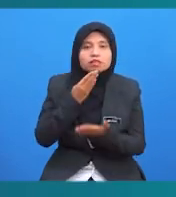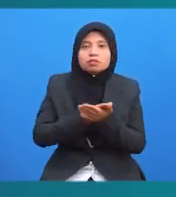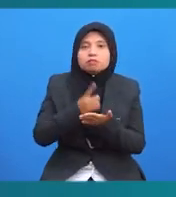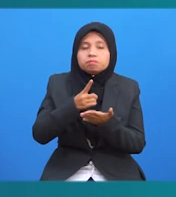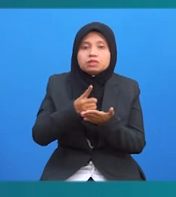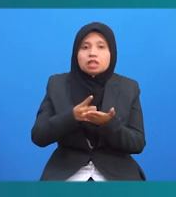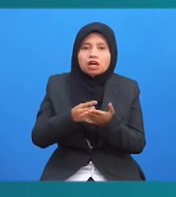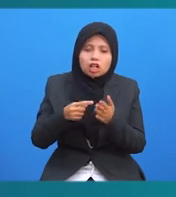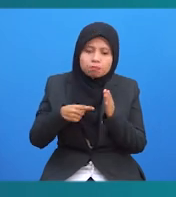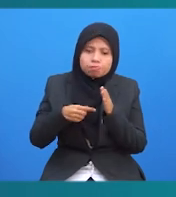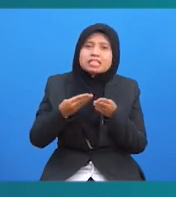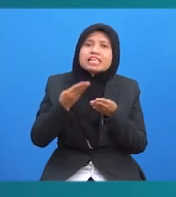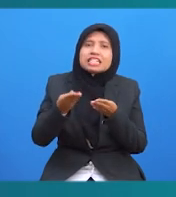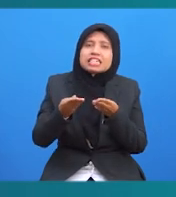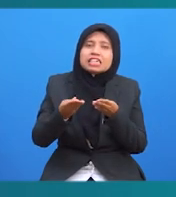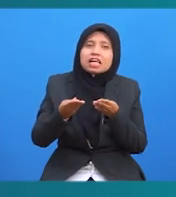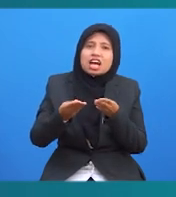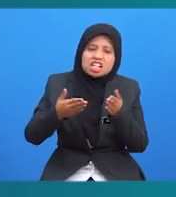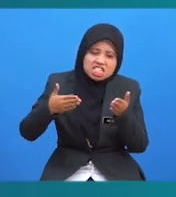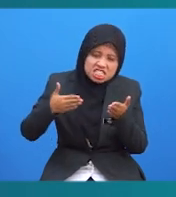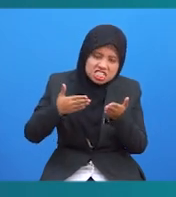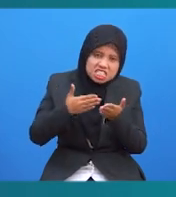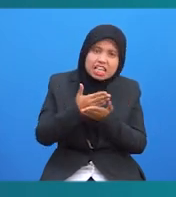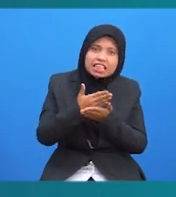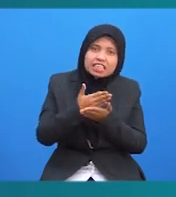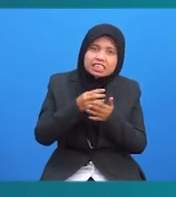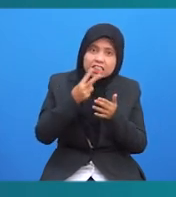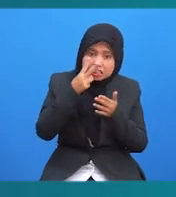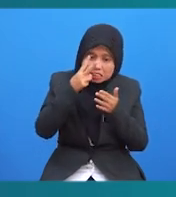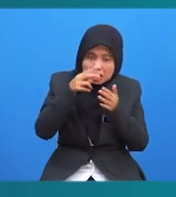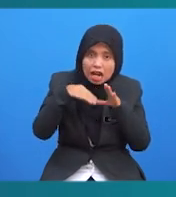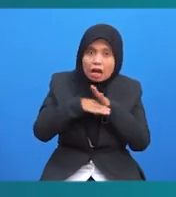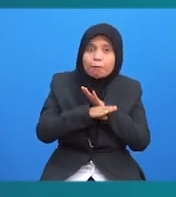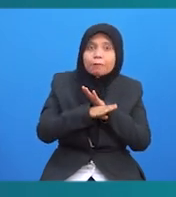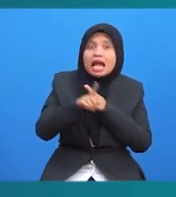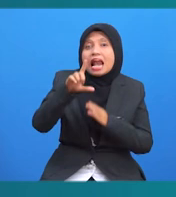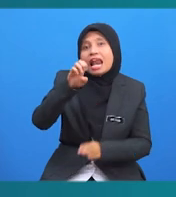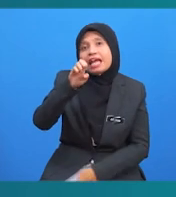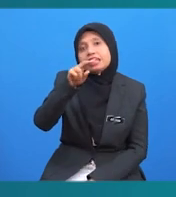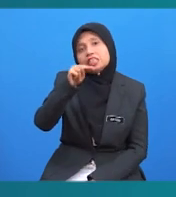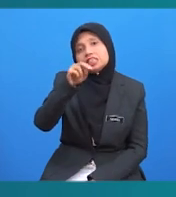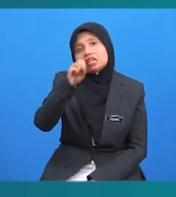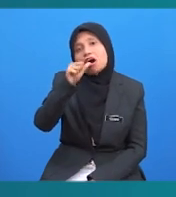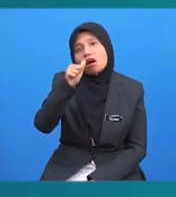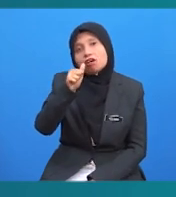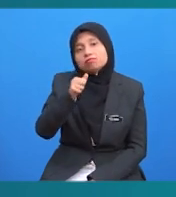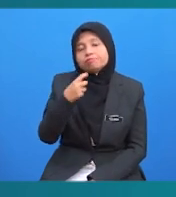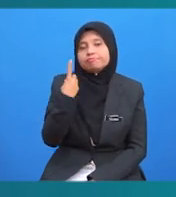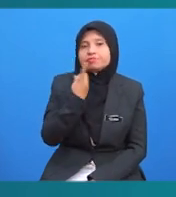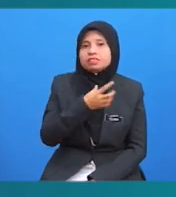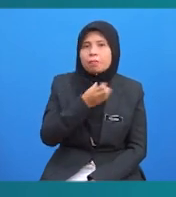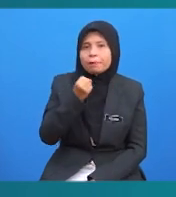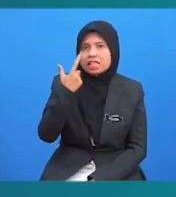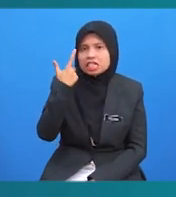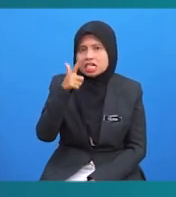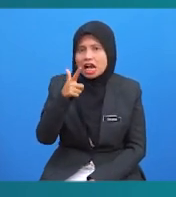akan sertakan juga keratan rentas asas bagi sesebuah lensa. Kita dapat lihat sesebuah